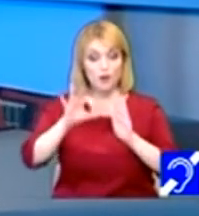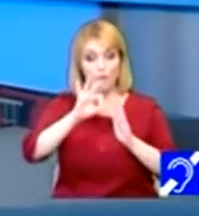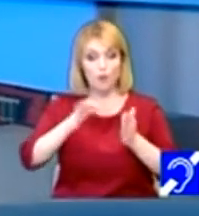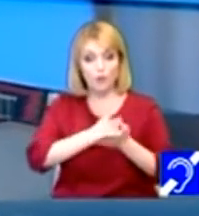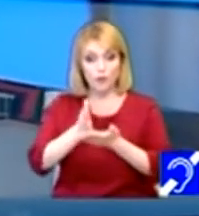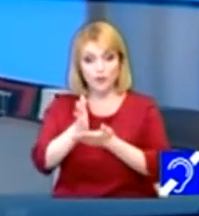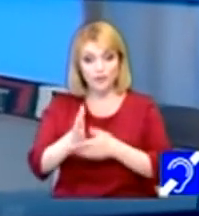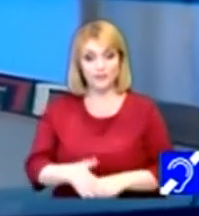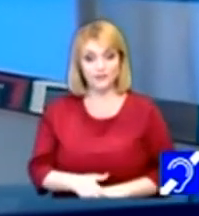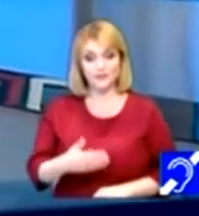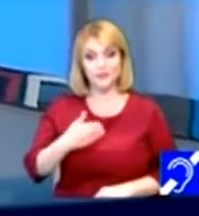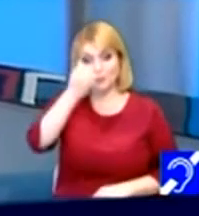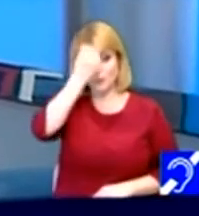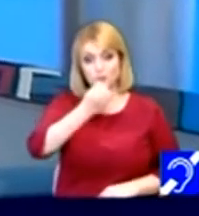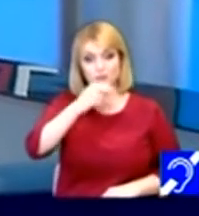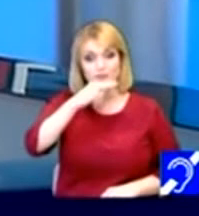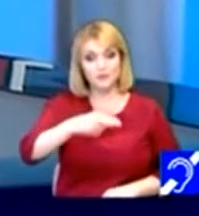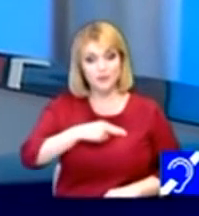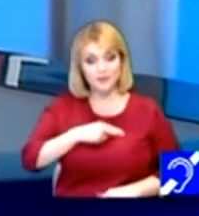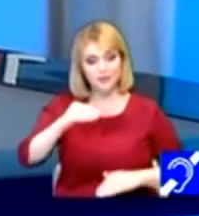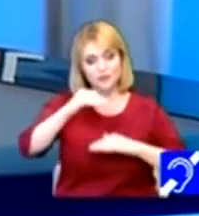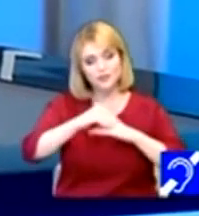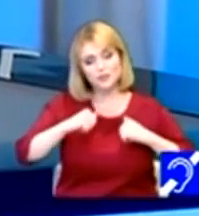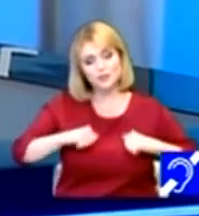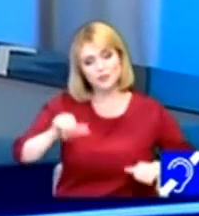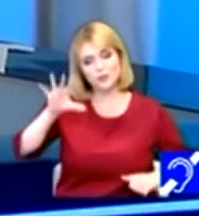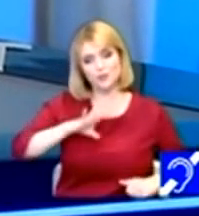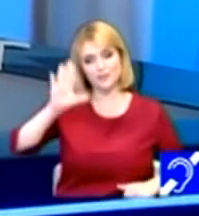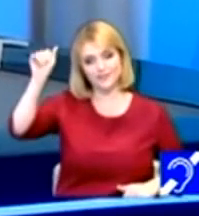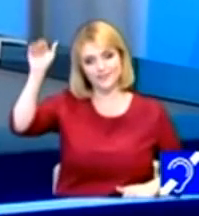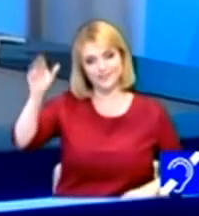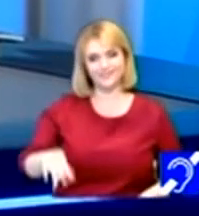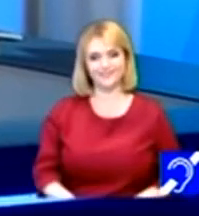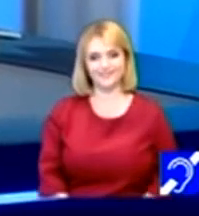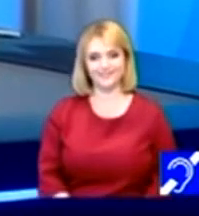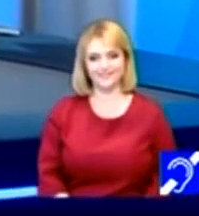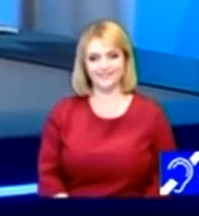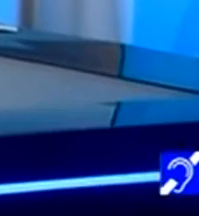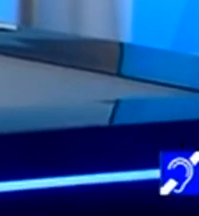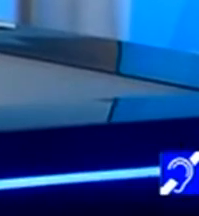Eu sunt Victoria Colesnic și vă mulțumesc pentru atenție. O seară liniștită vă doresc. La revedere!